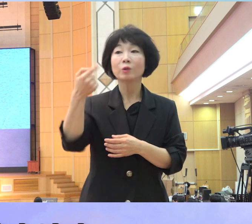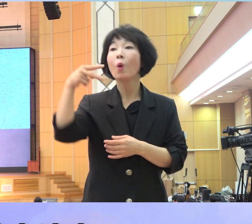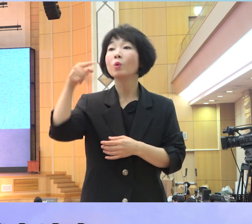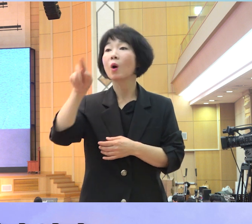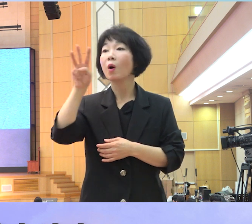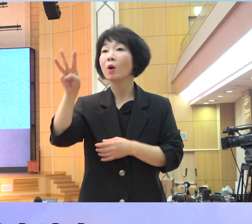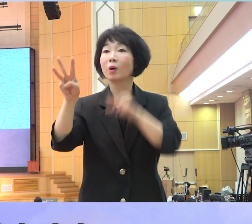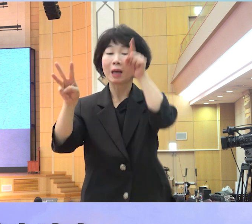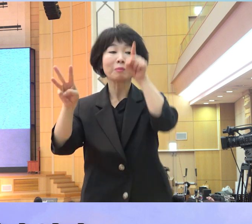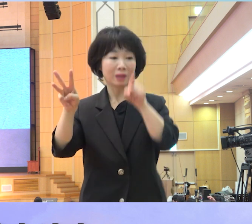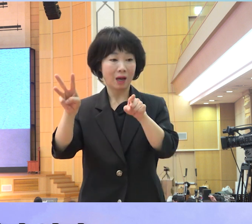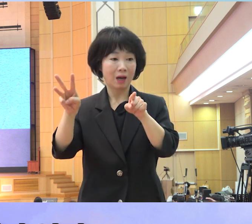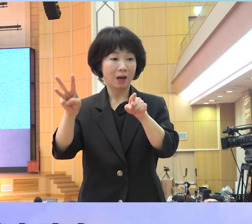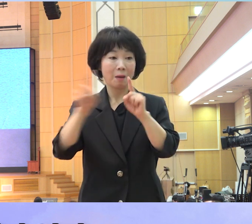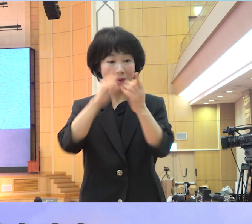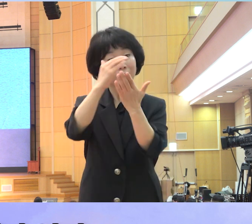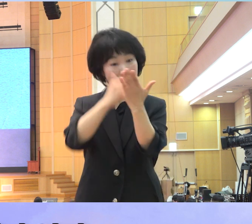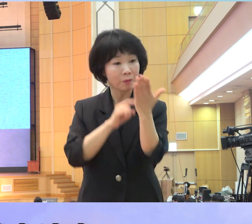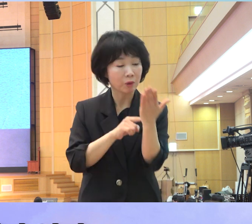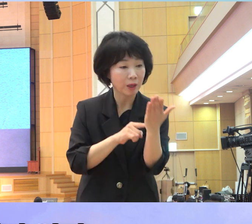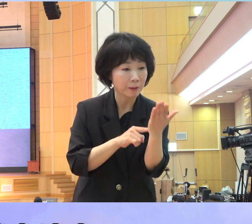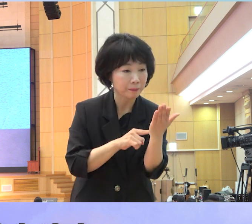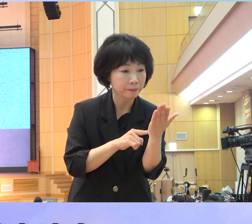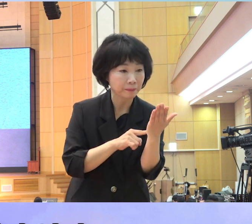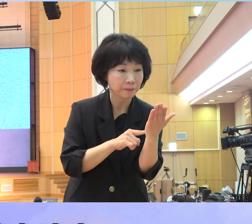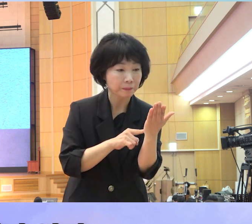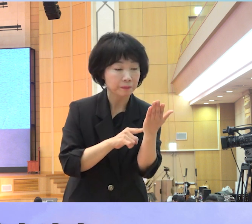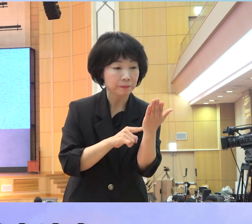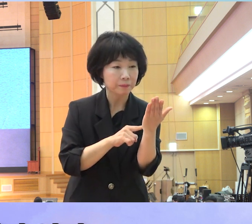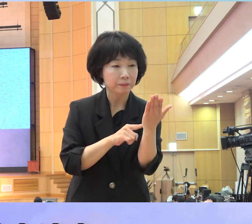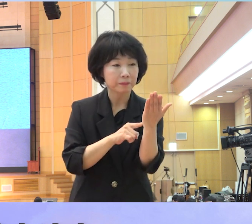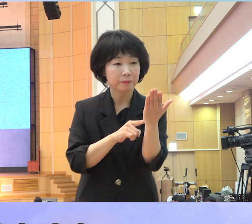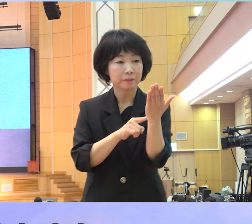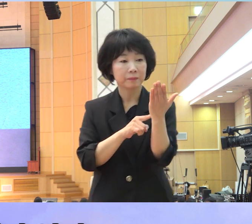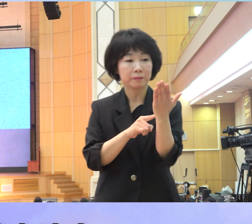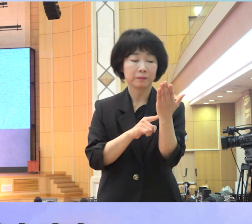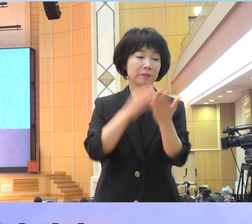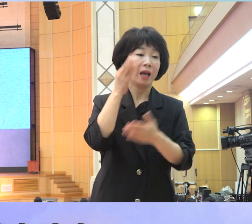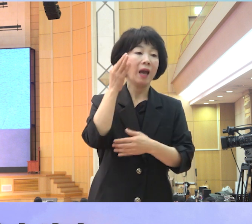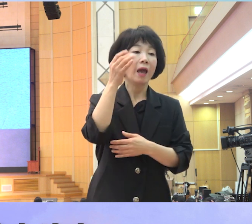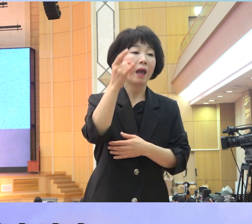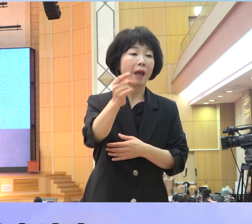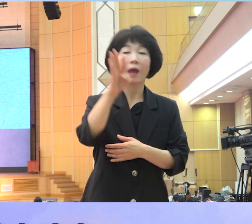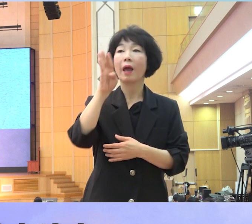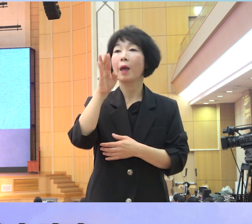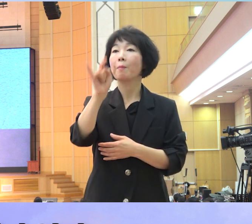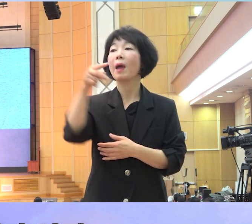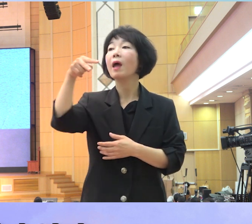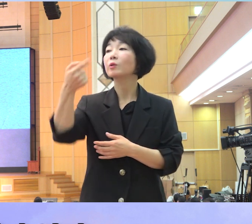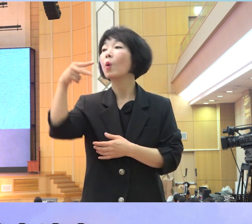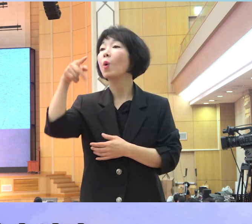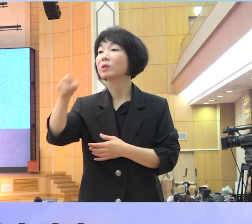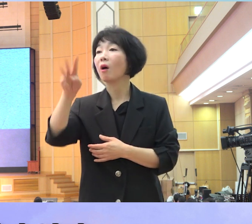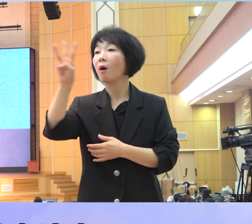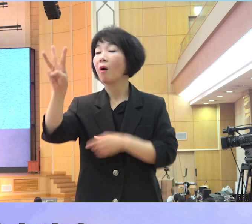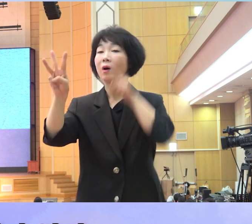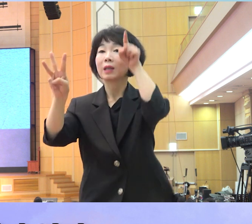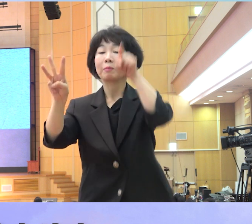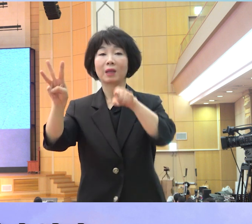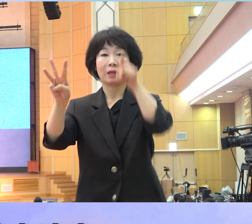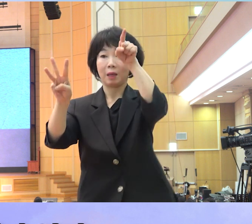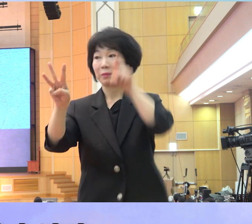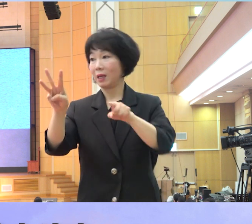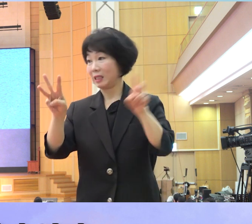혹시 자막이 안 나올 수 있으니까 성경을 한번 오늘 찾아봅시다. 성경을 같이 찾아보면서 에베소서 3장